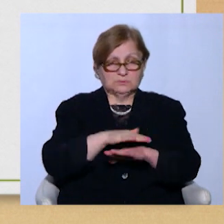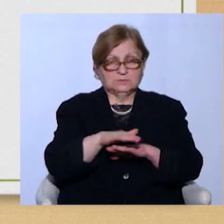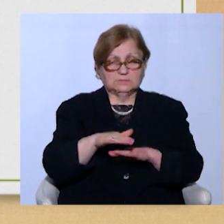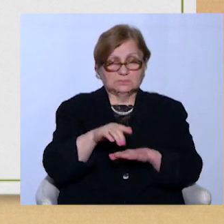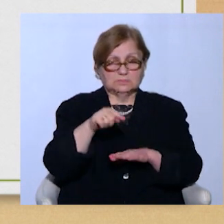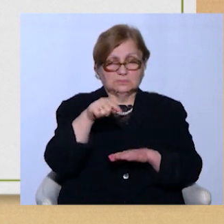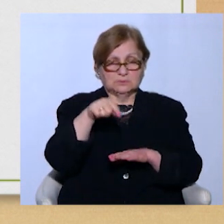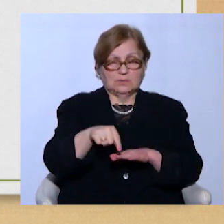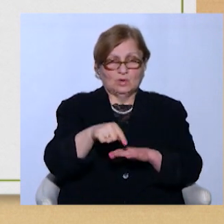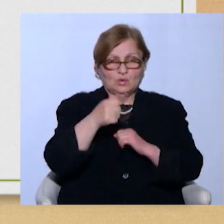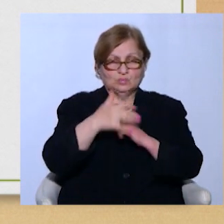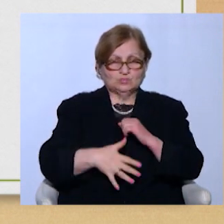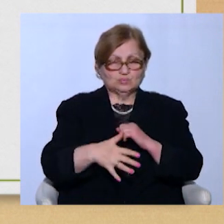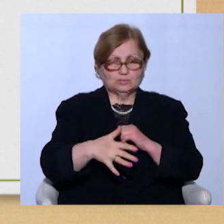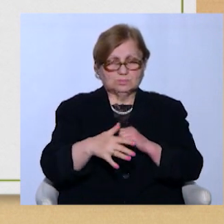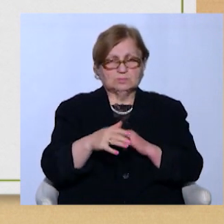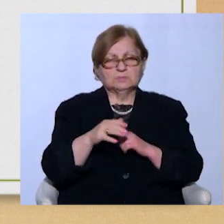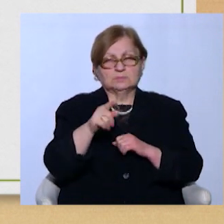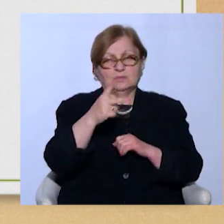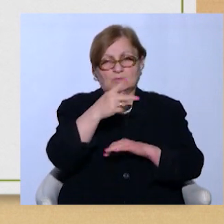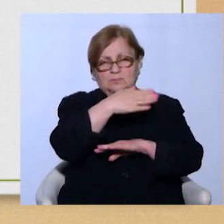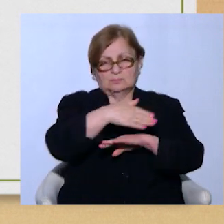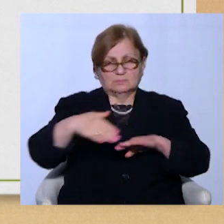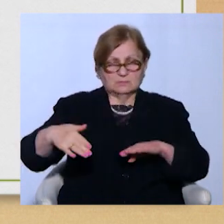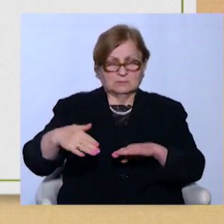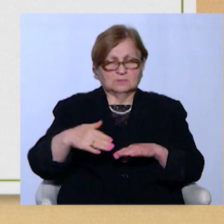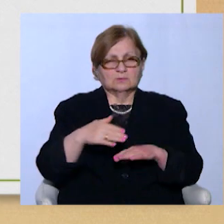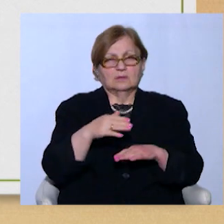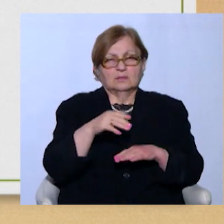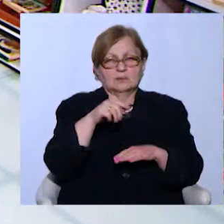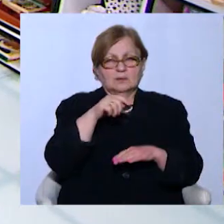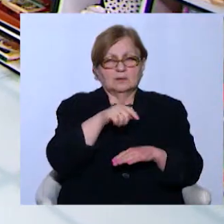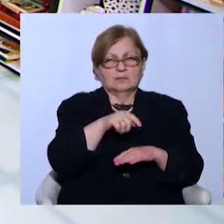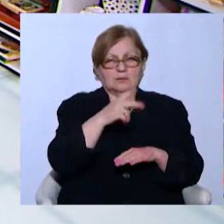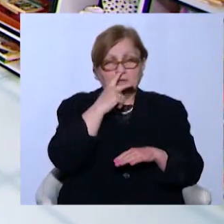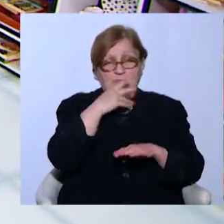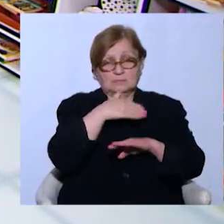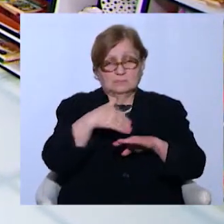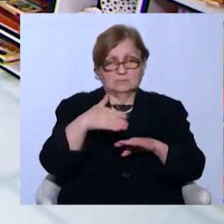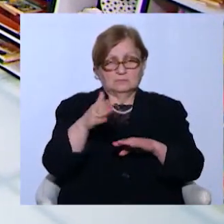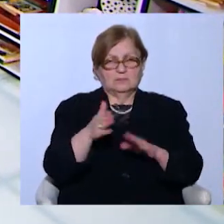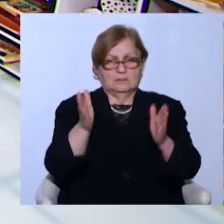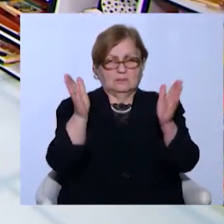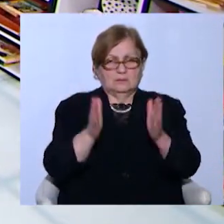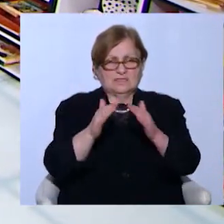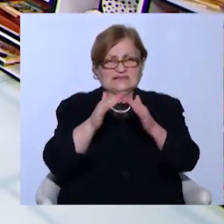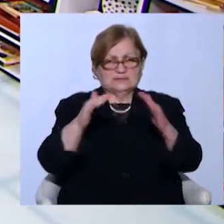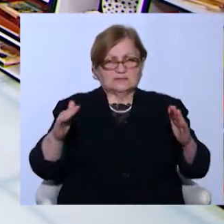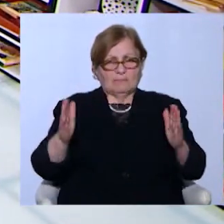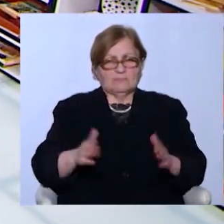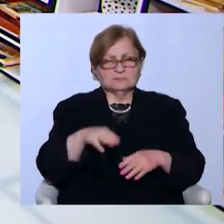ფუძის MN შუახაზზე გავლებულია ეს ორი კვეთა, MNP სამკუთხედი, MN და MNTK ტრაპეცია,